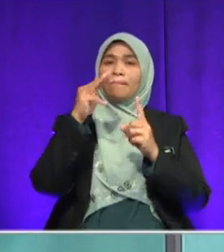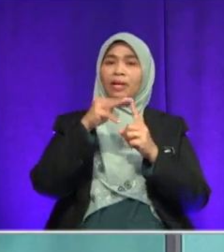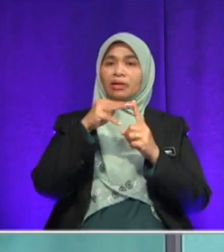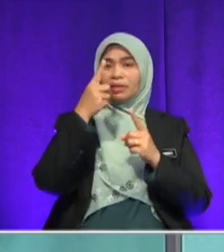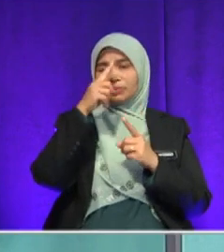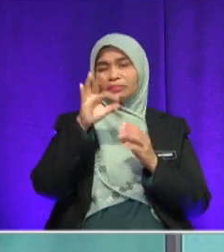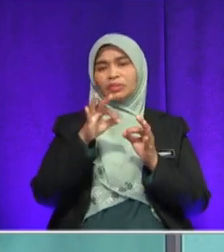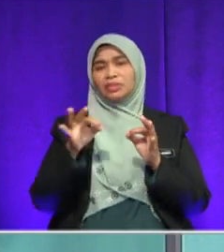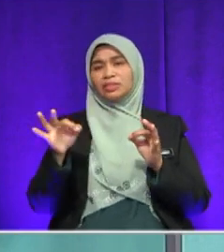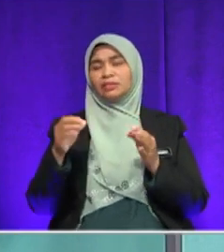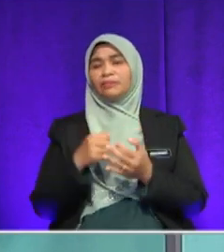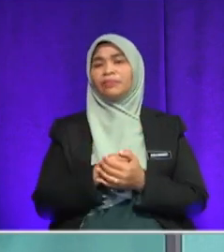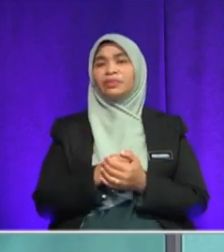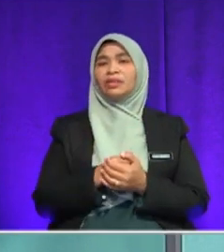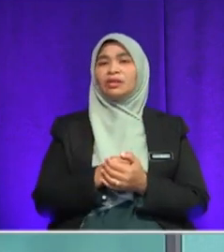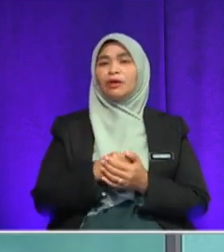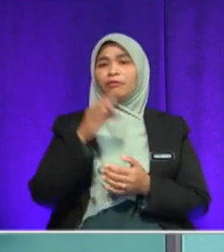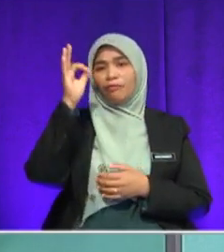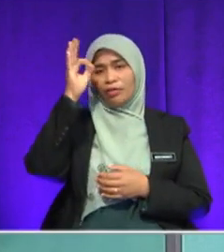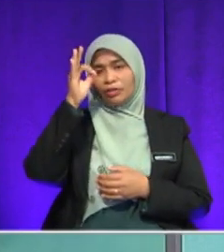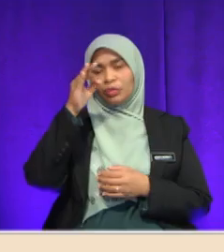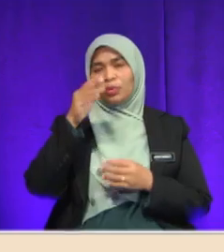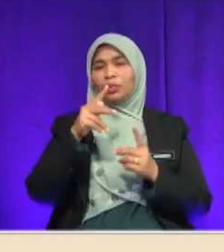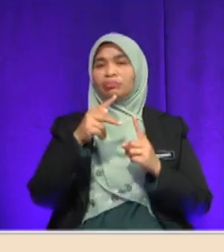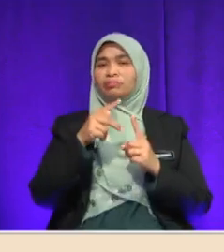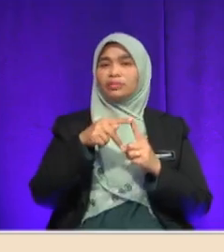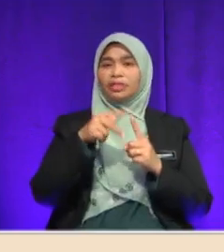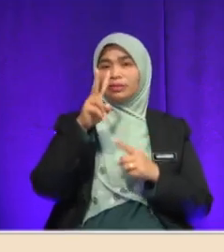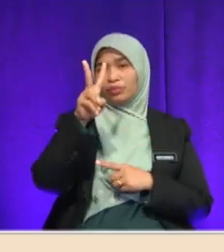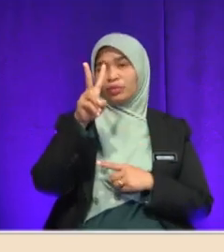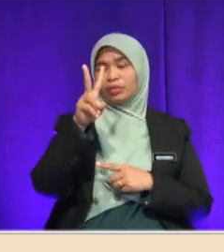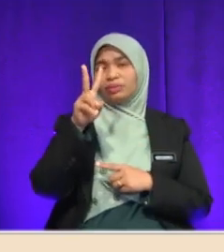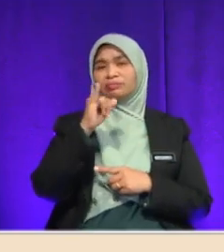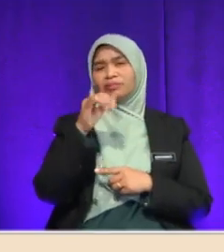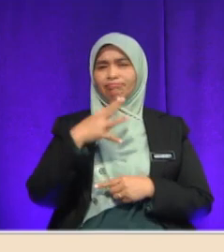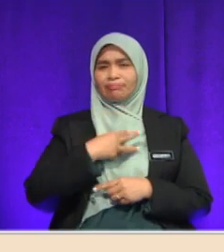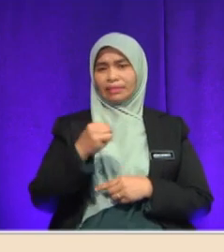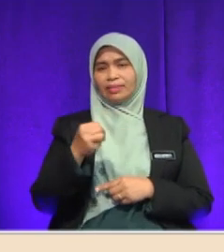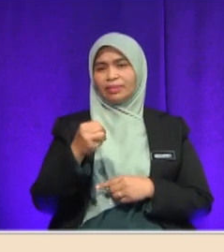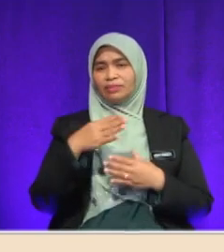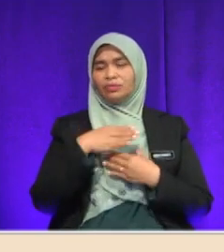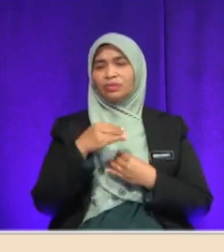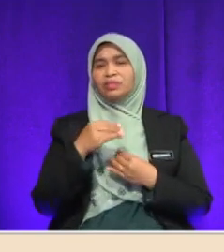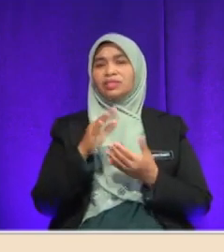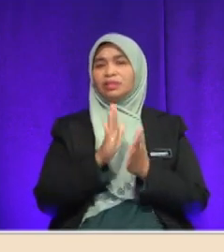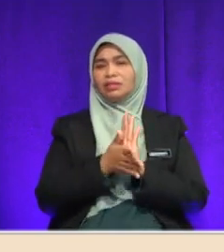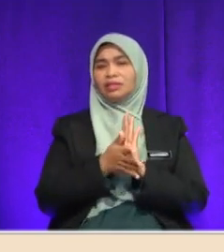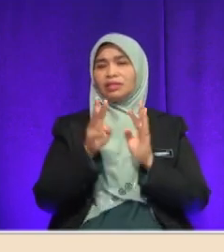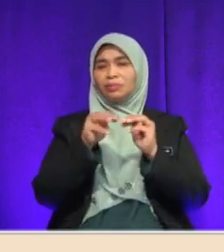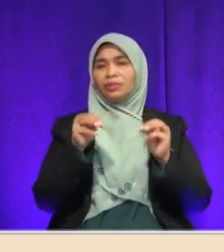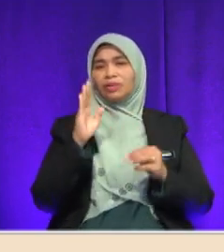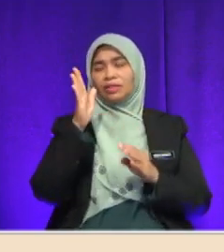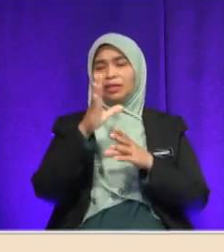huraian. Okey, faktor yang kedua adalah cita rasa. Cita rasa ialah fakta yang kedua. Murid akan dapat 1